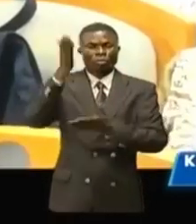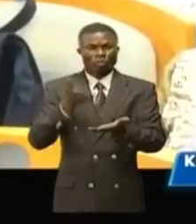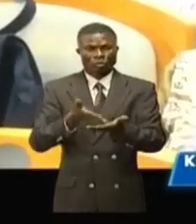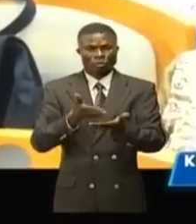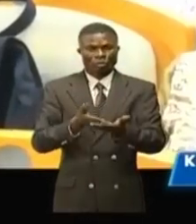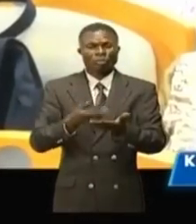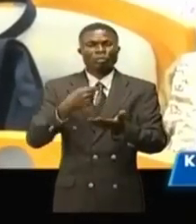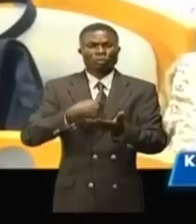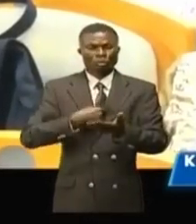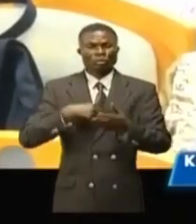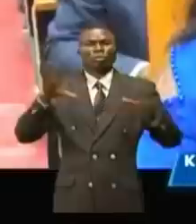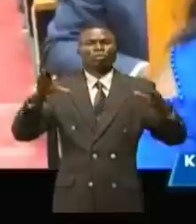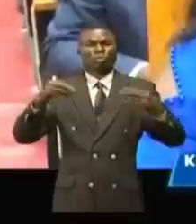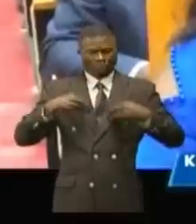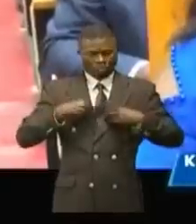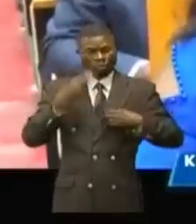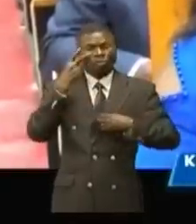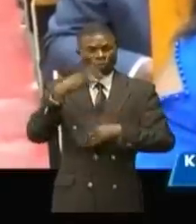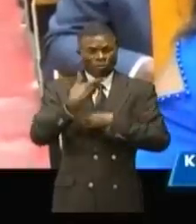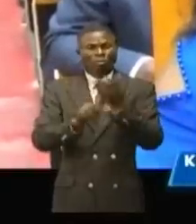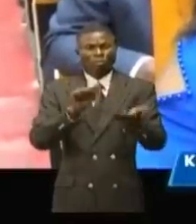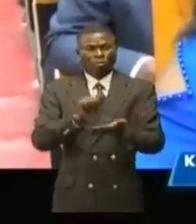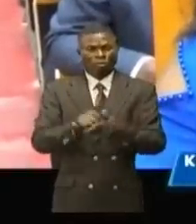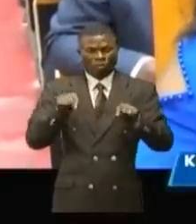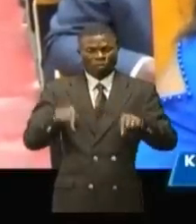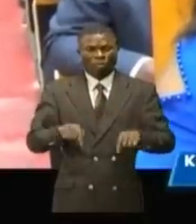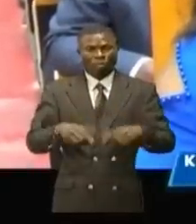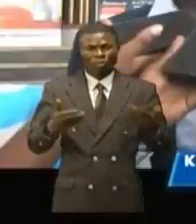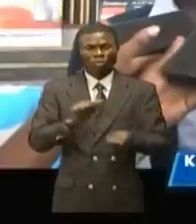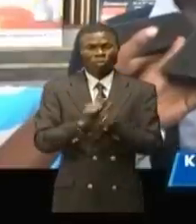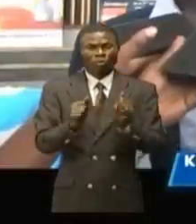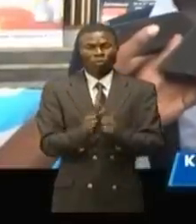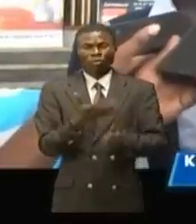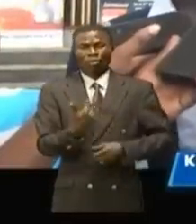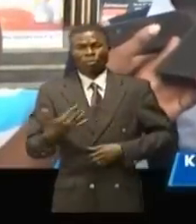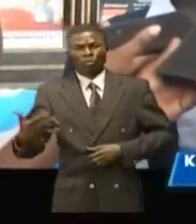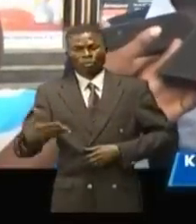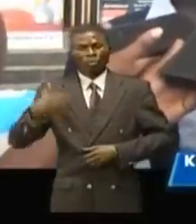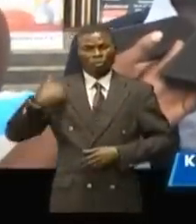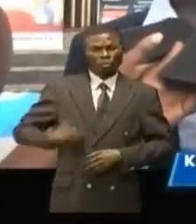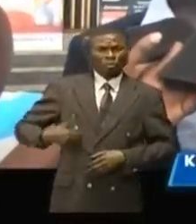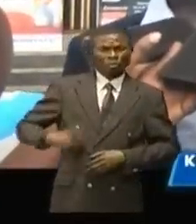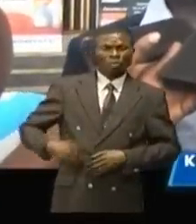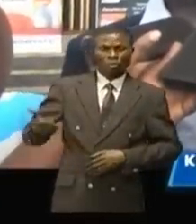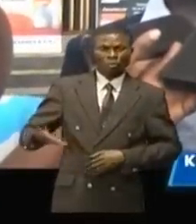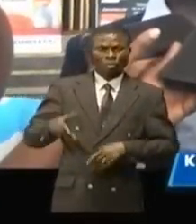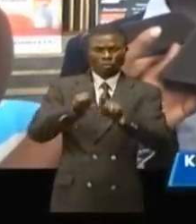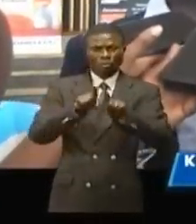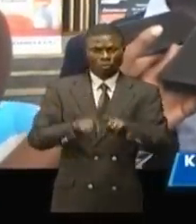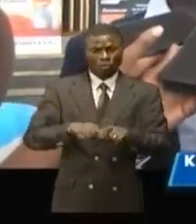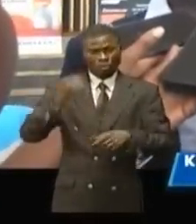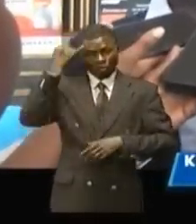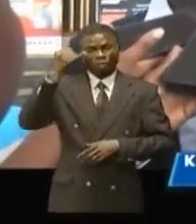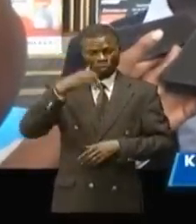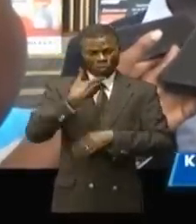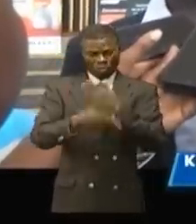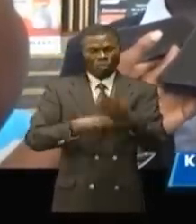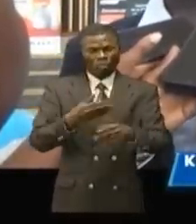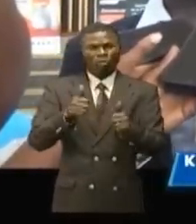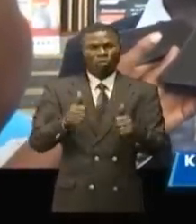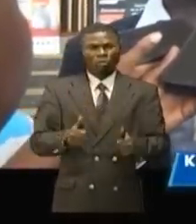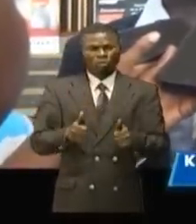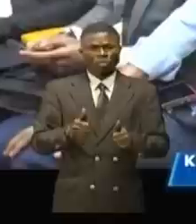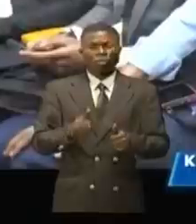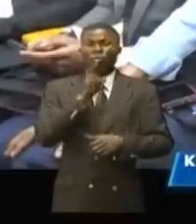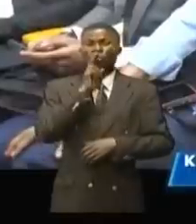pu donc voir comment ça se passe en RDC en termes d'équipement de chirurgie. Et donc je pense que ça se passe quand même très très bien.